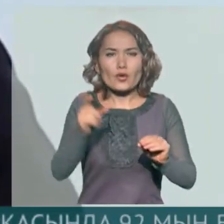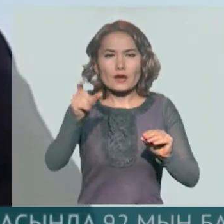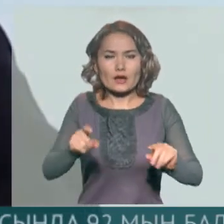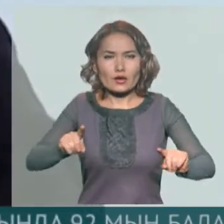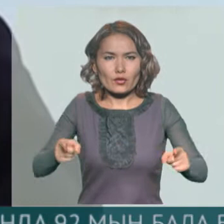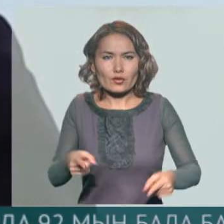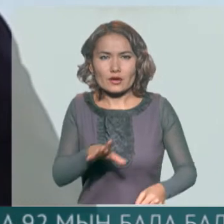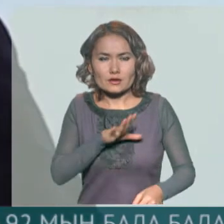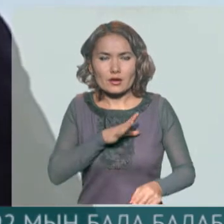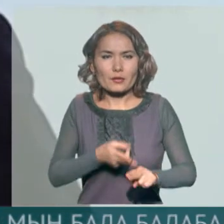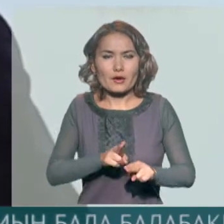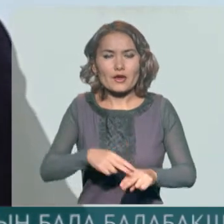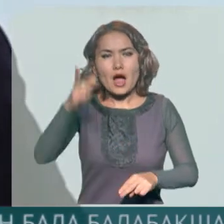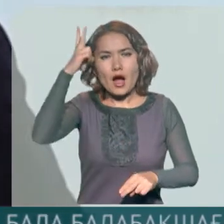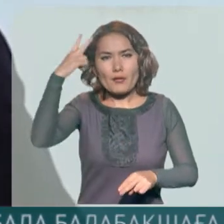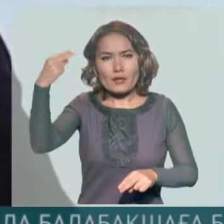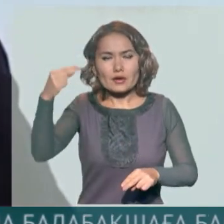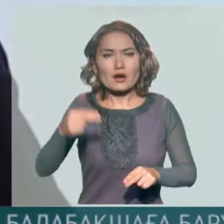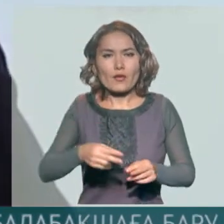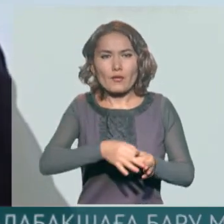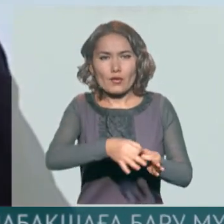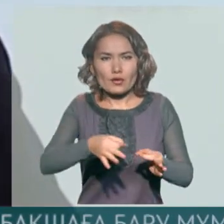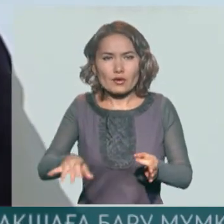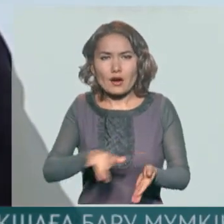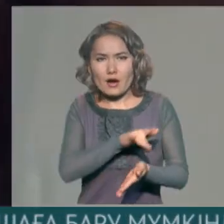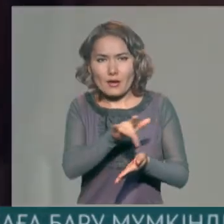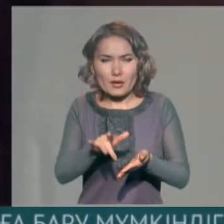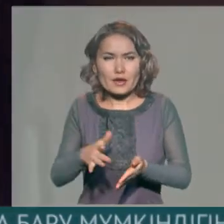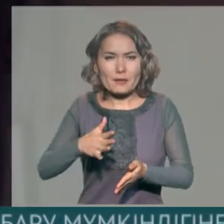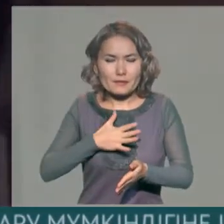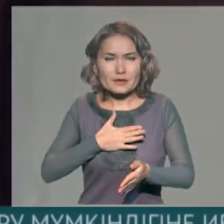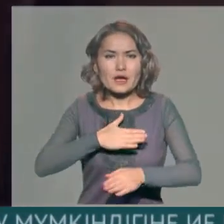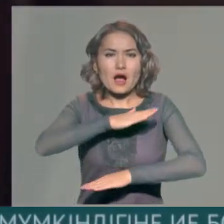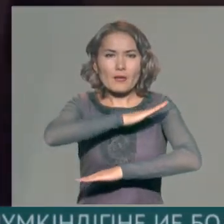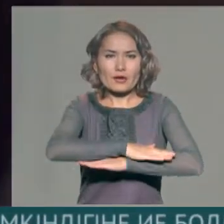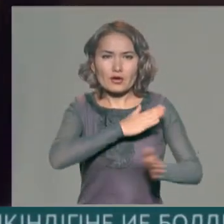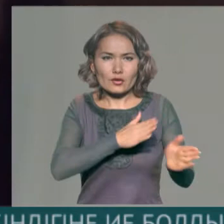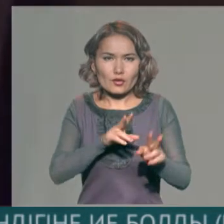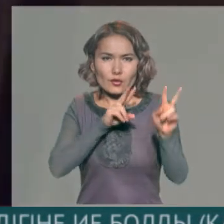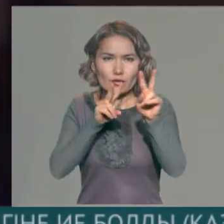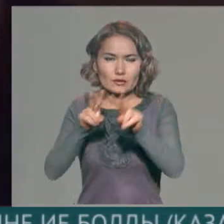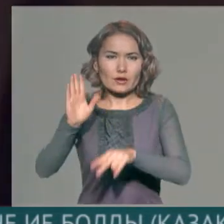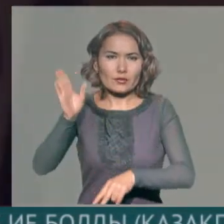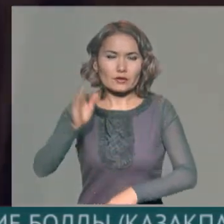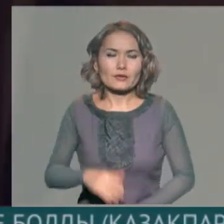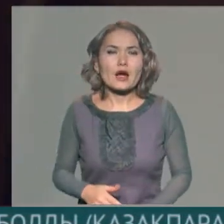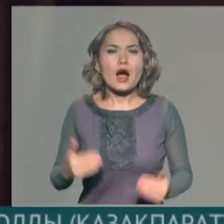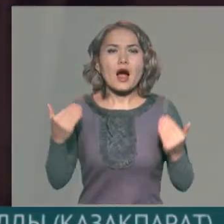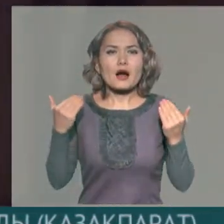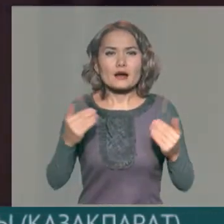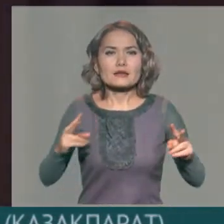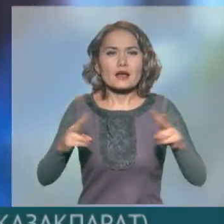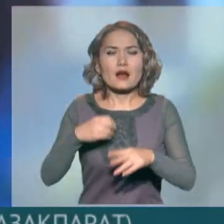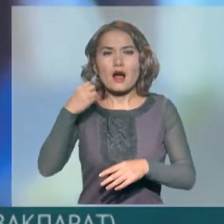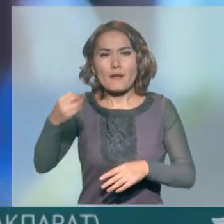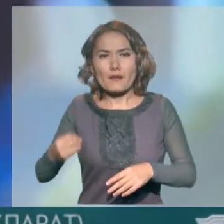мүмкін. Сондықтан Брюссельде террорлық қауіптің 4-ші деңгейі әлі сақталады. Бельгияның әйгілі Лесо басылымының мәліметінше Париждегі терактқа